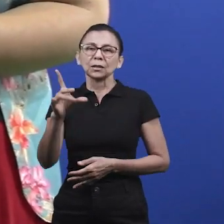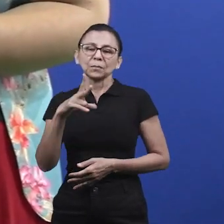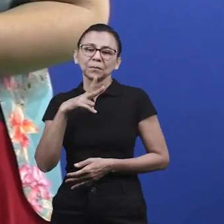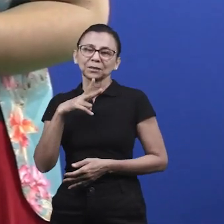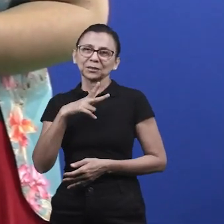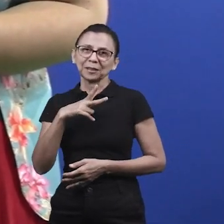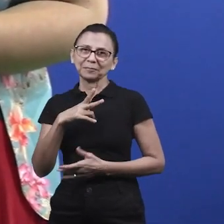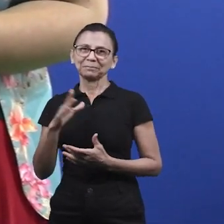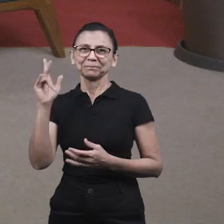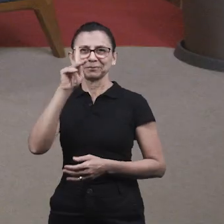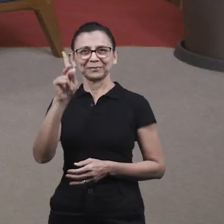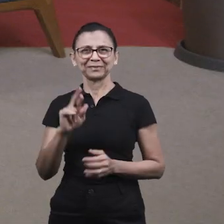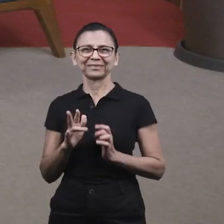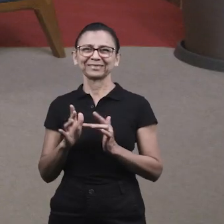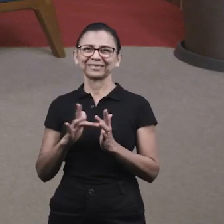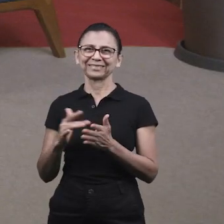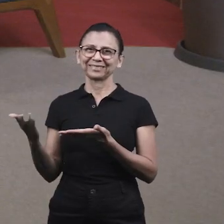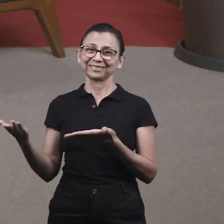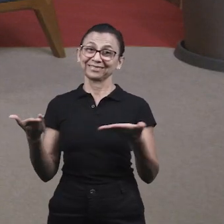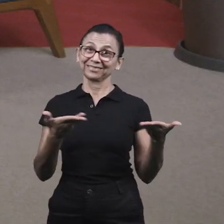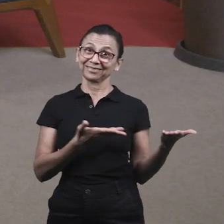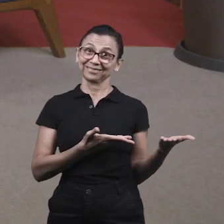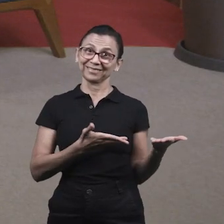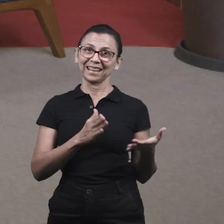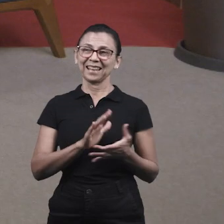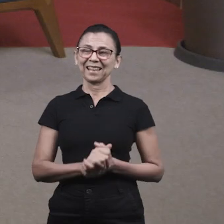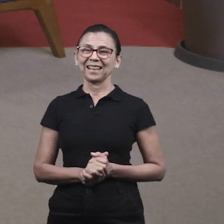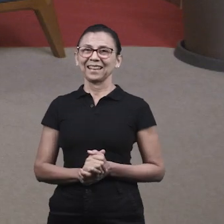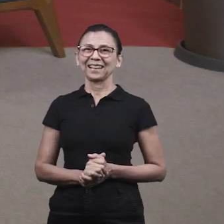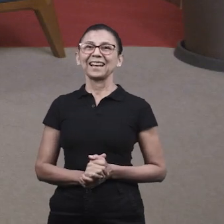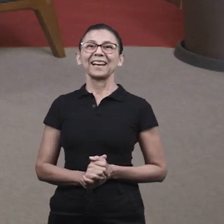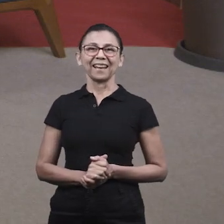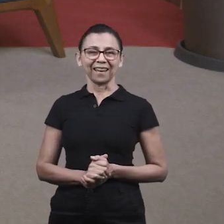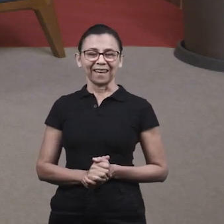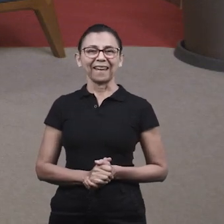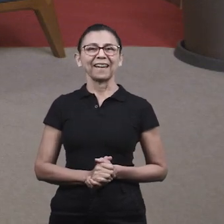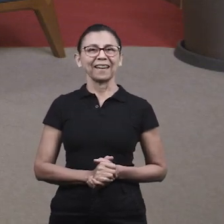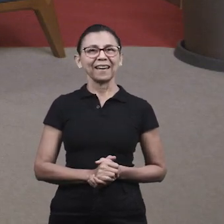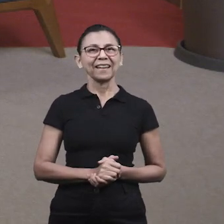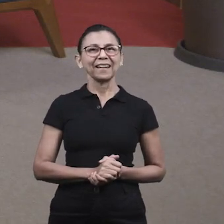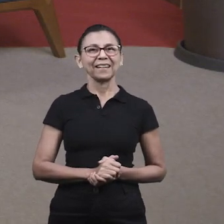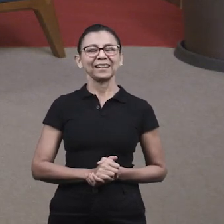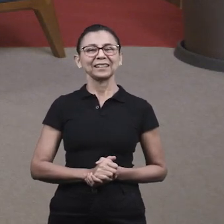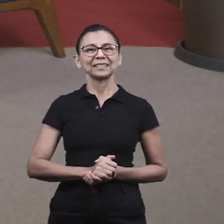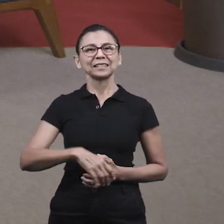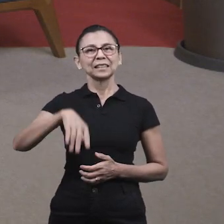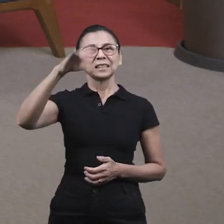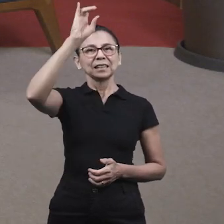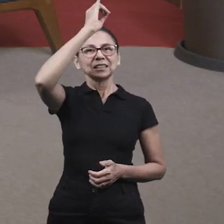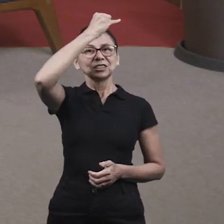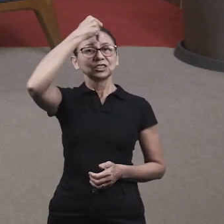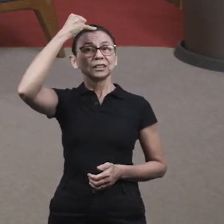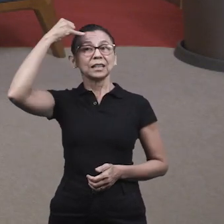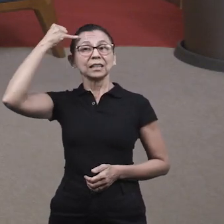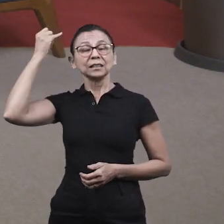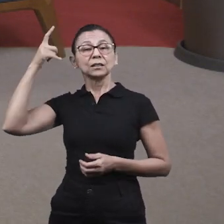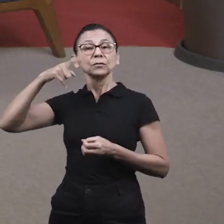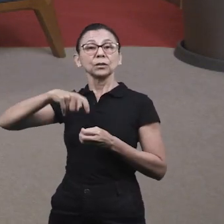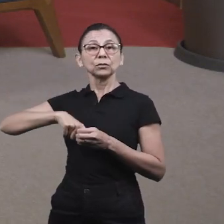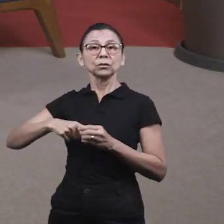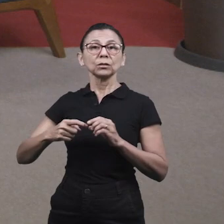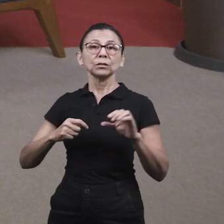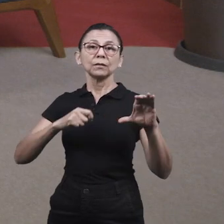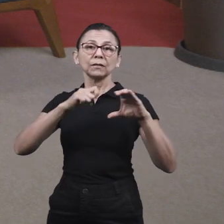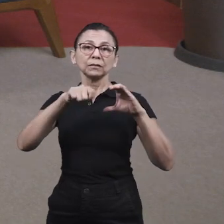Jésus. Et la sœur Janaïne revient en présentant les participations envoyées par les enfants intermédiaires